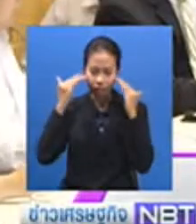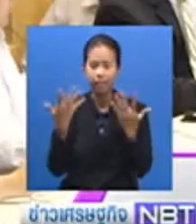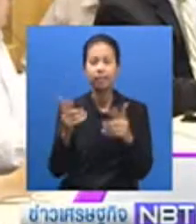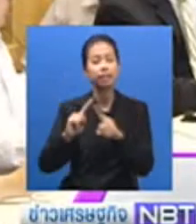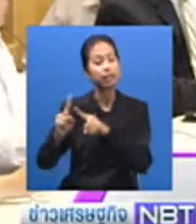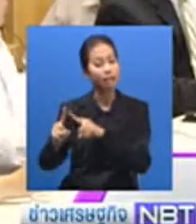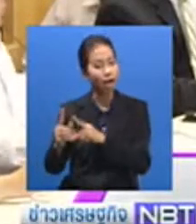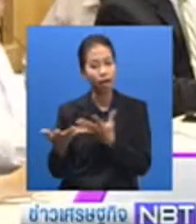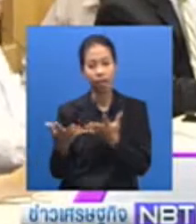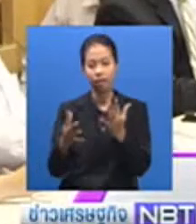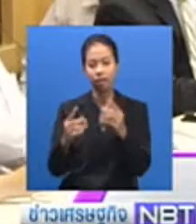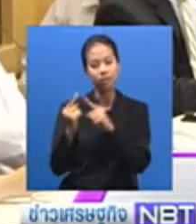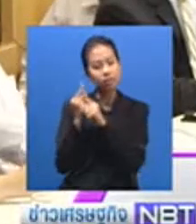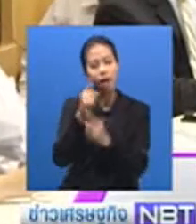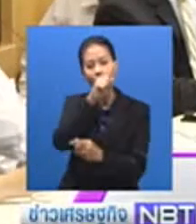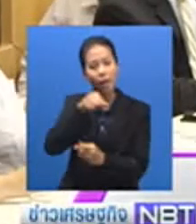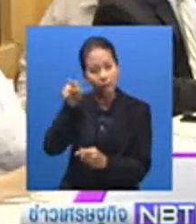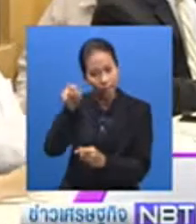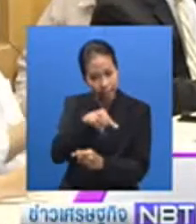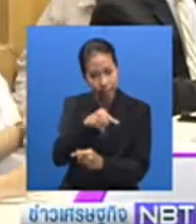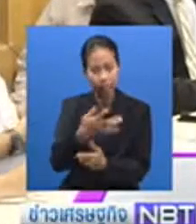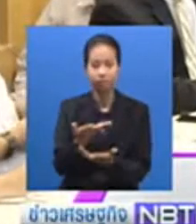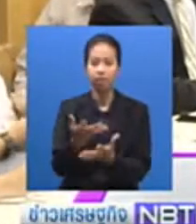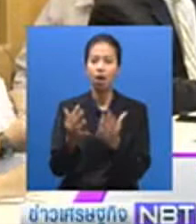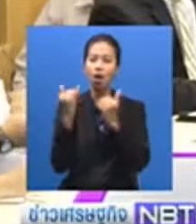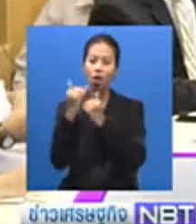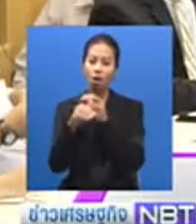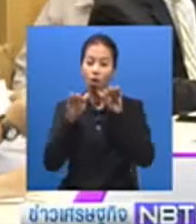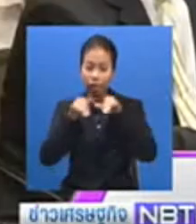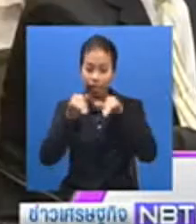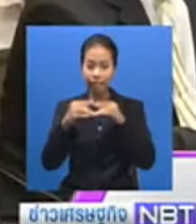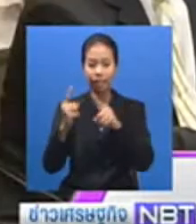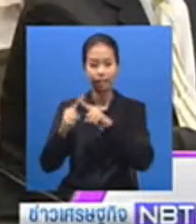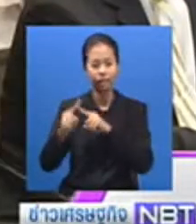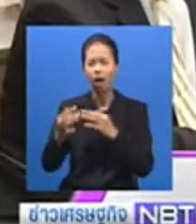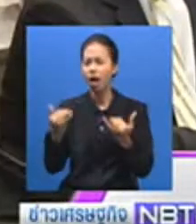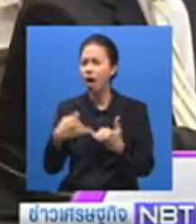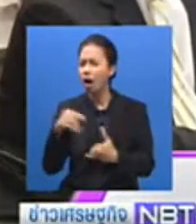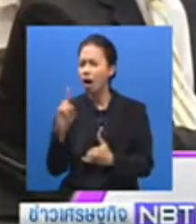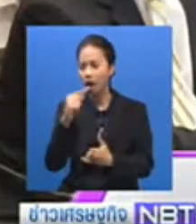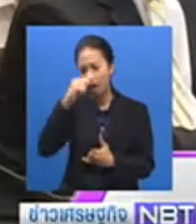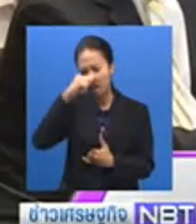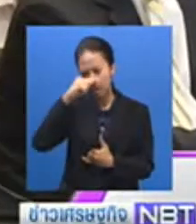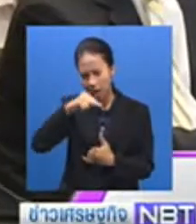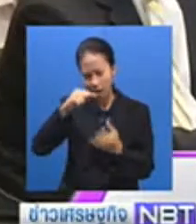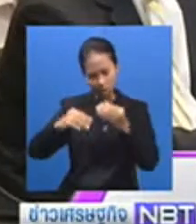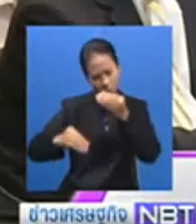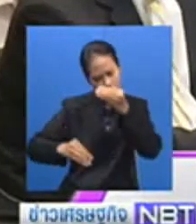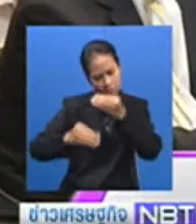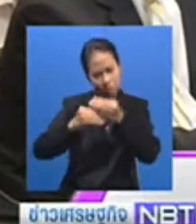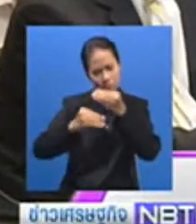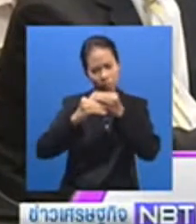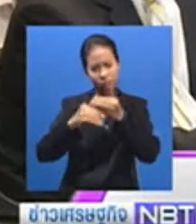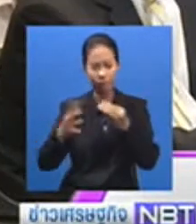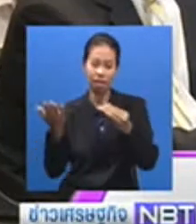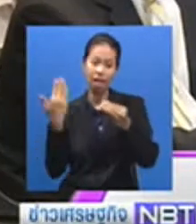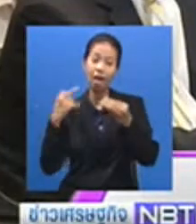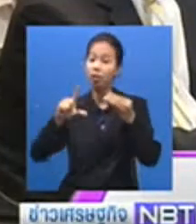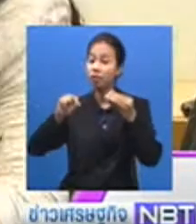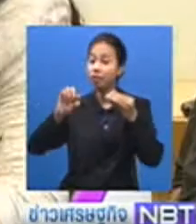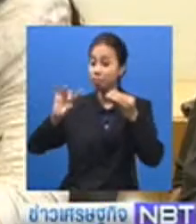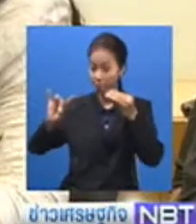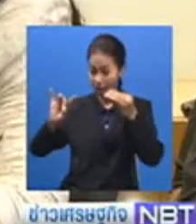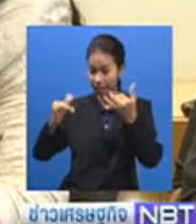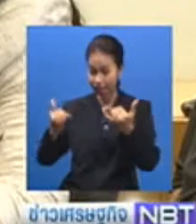นอร์เวย์สหรัฐอังกฤษฟินแลนด์และออสเตรเลียส่วนประเทศไทยได้รับการจัดอันดับดีขึ้นจากอันดับที่ 28